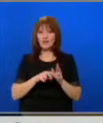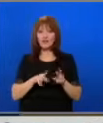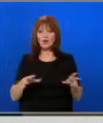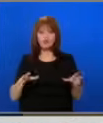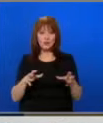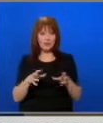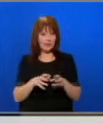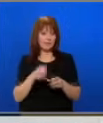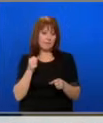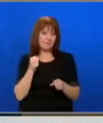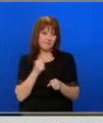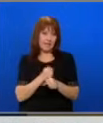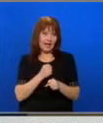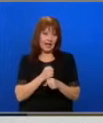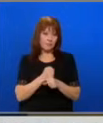по